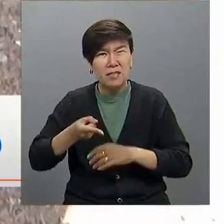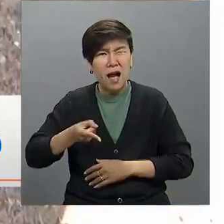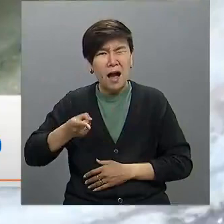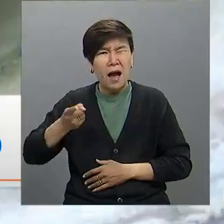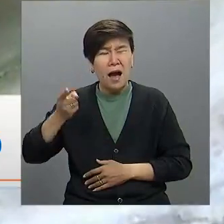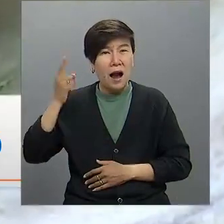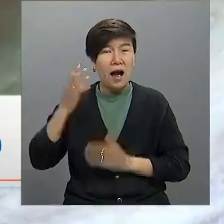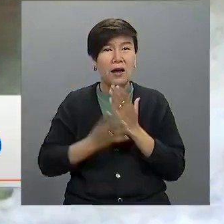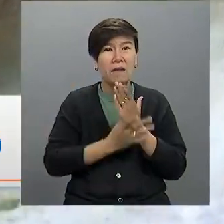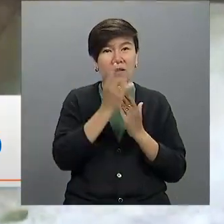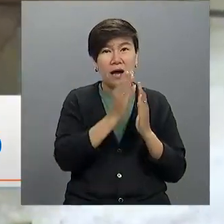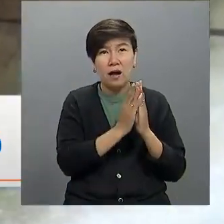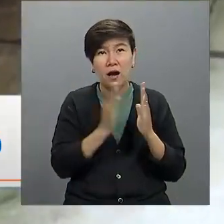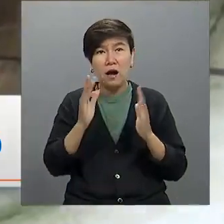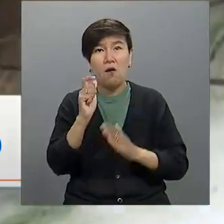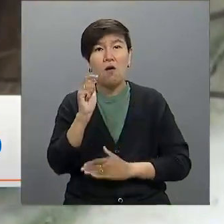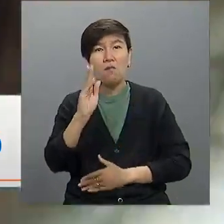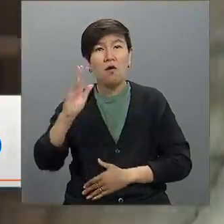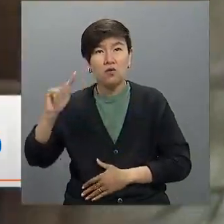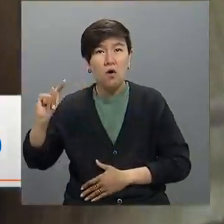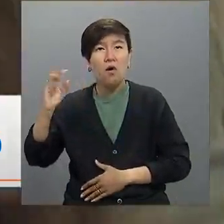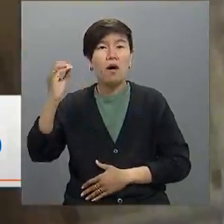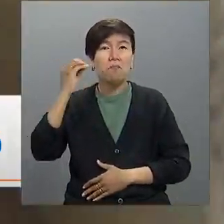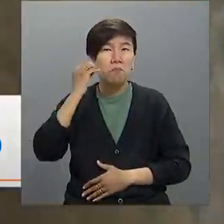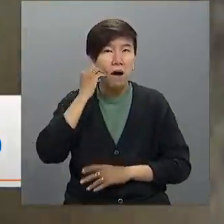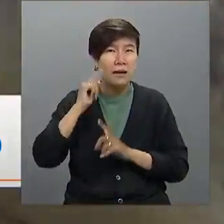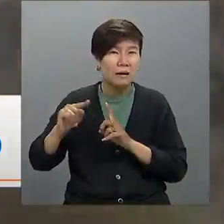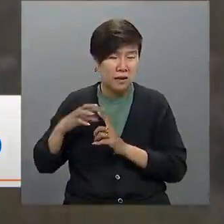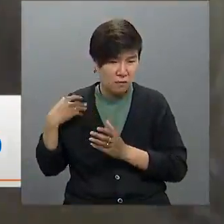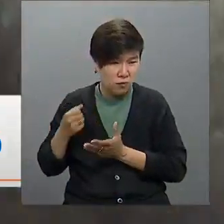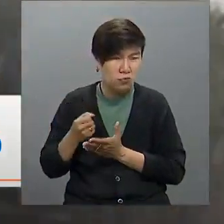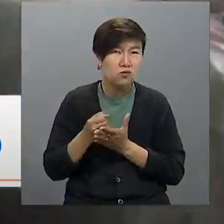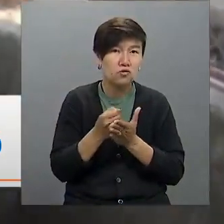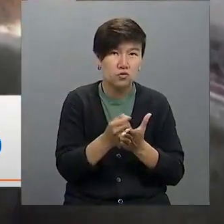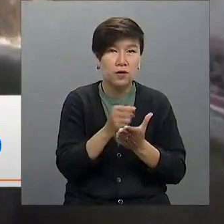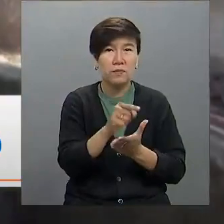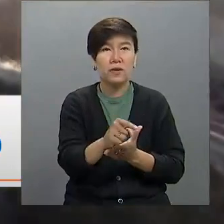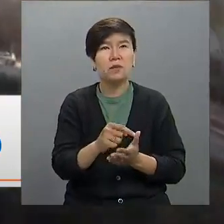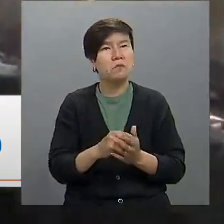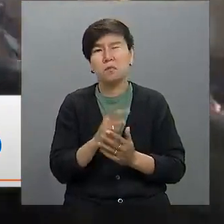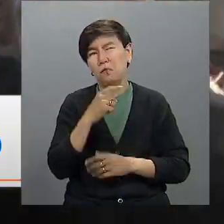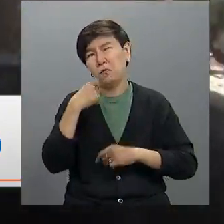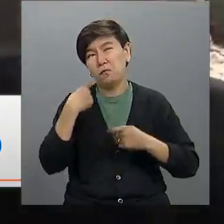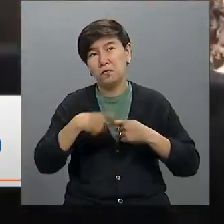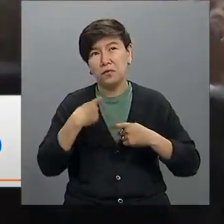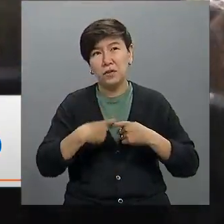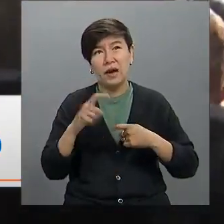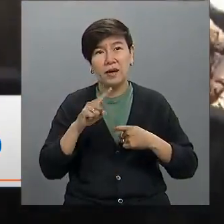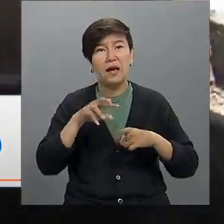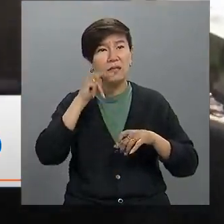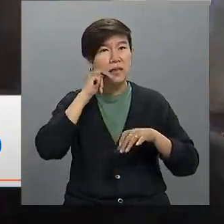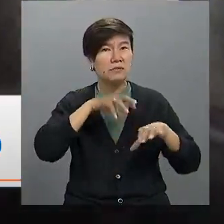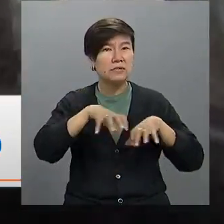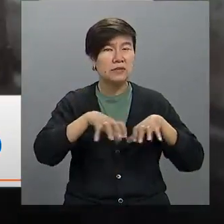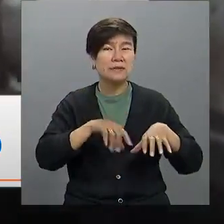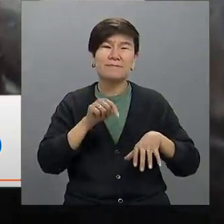อบต.รวมถึงผู้ใหญ่บ้านในพื้นที่ก็พยายามที่ช่วยเหลือนะคะแต่ก็ไม่สำเร็จค่ะเพราะว่าการบริหารจัดการน้ำเนี่ยไม่